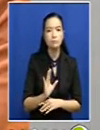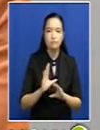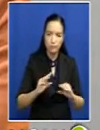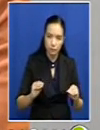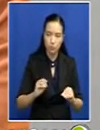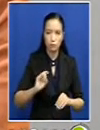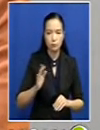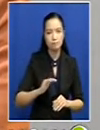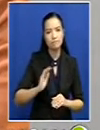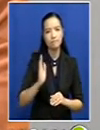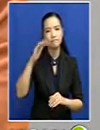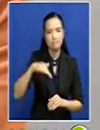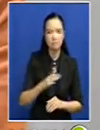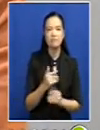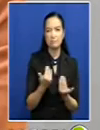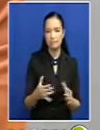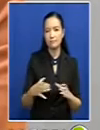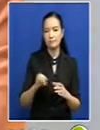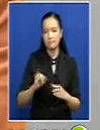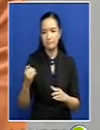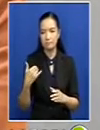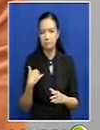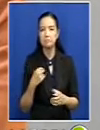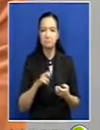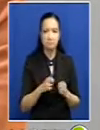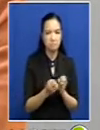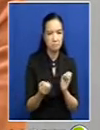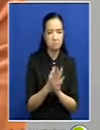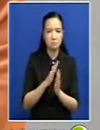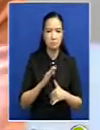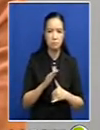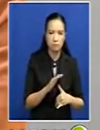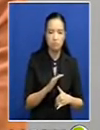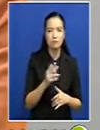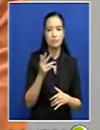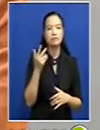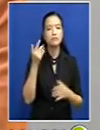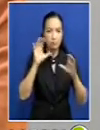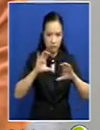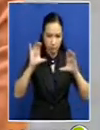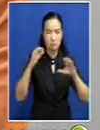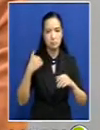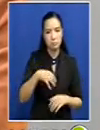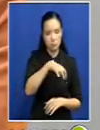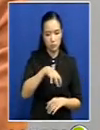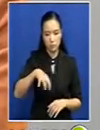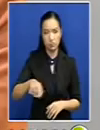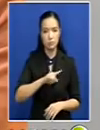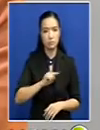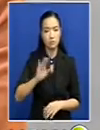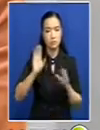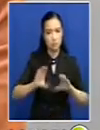สำคัญเขาต้องการกดดันรัฐบาลไงล่ะก็มีหน่วยงานแก้ไขปัญหาและกอมนภาค 4กอมนสบตหน่วยงาน